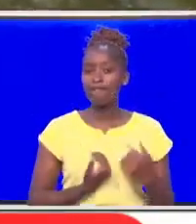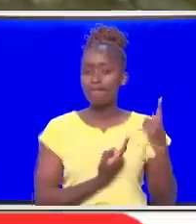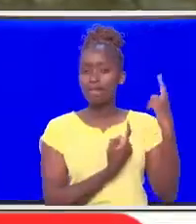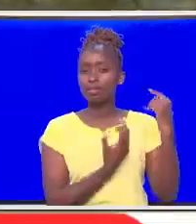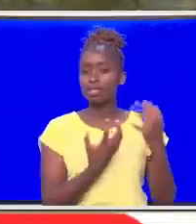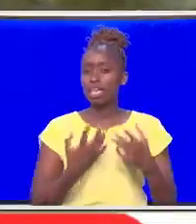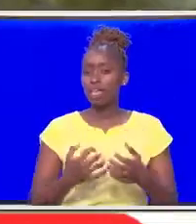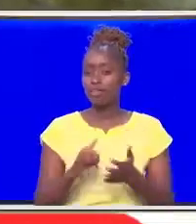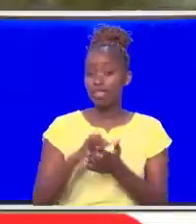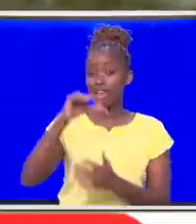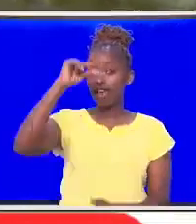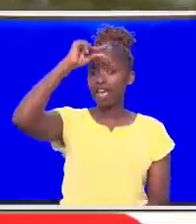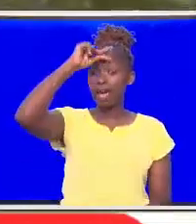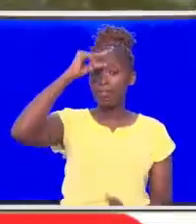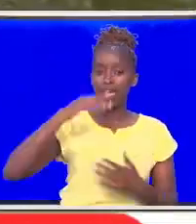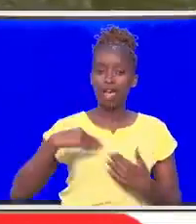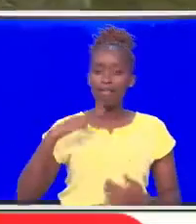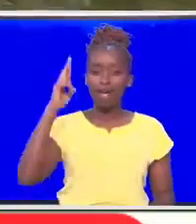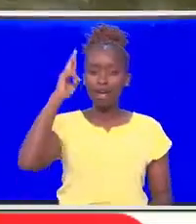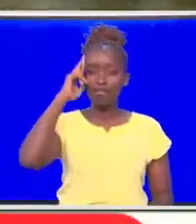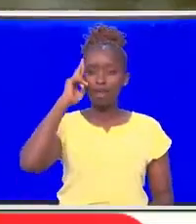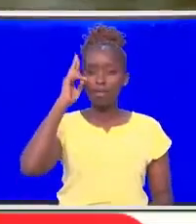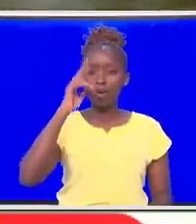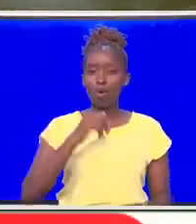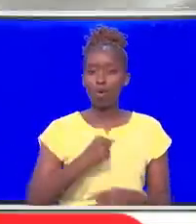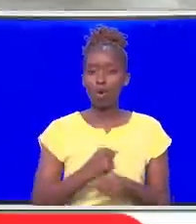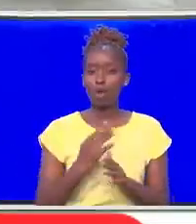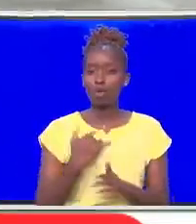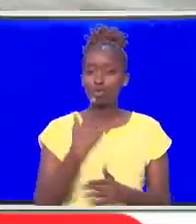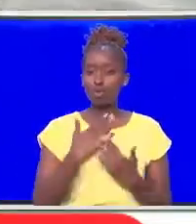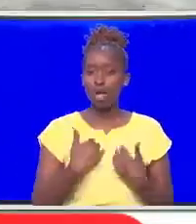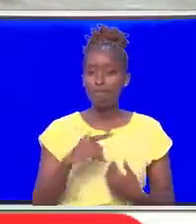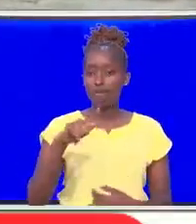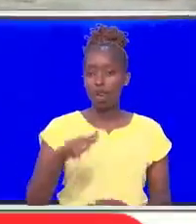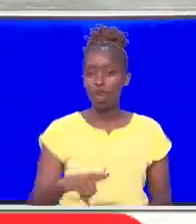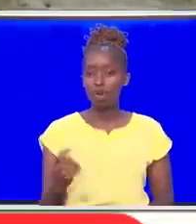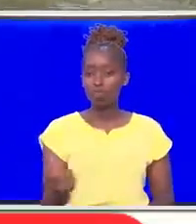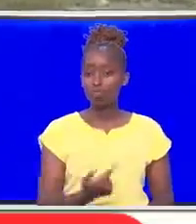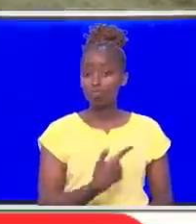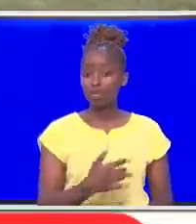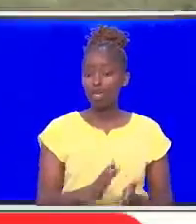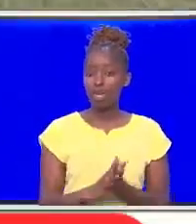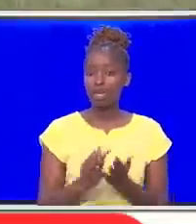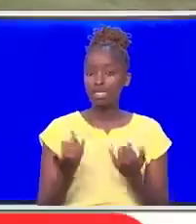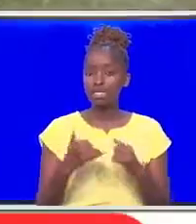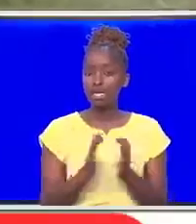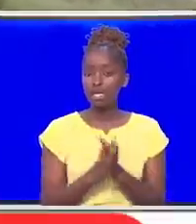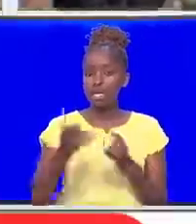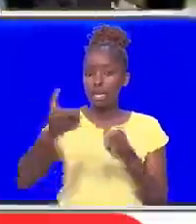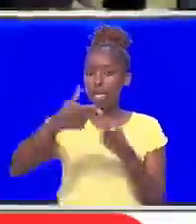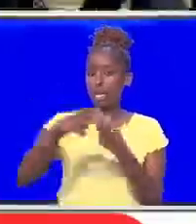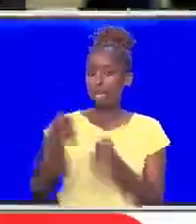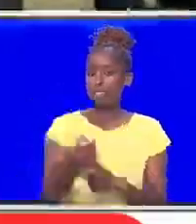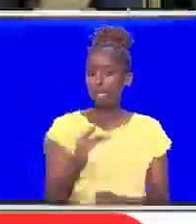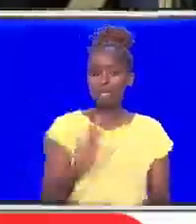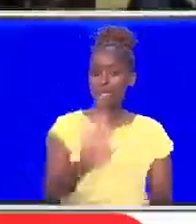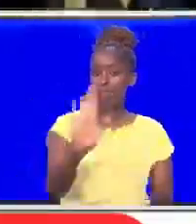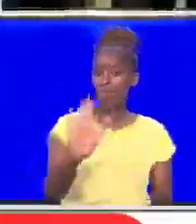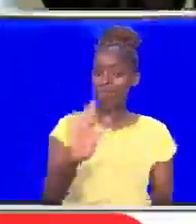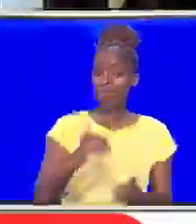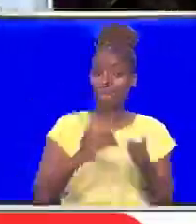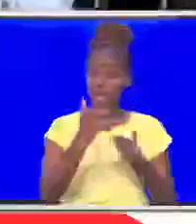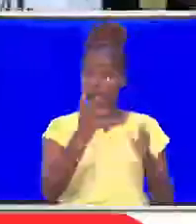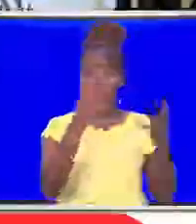kwamba serikali itakumbuka wafanyakazi walio na mapato ya chini na angalau kuongezewa mishahara. Baada ya sherehe za